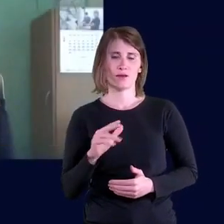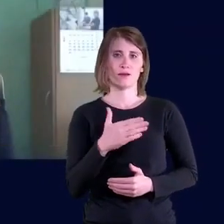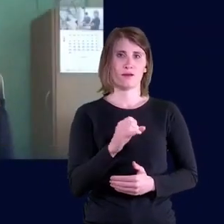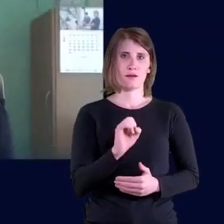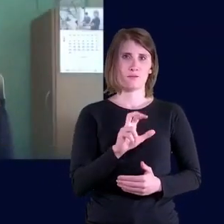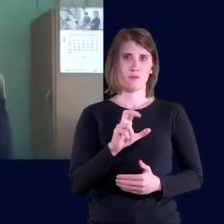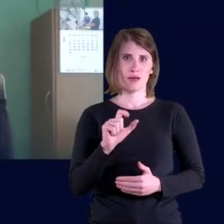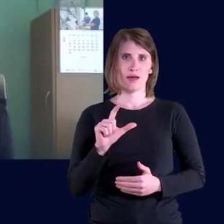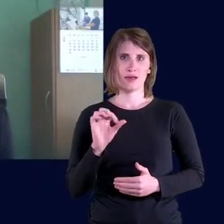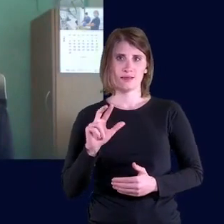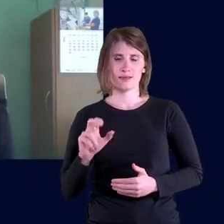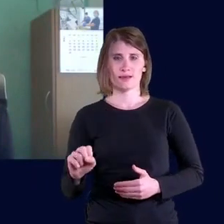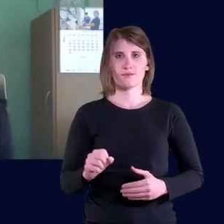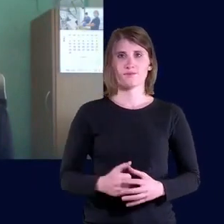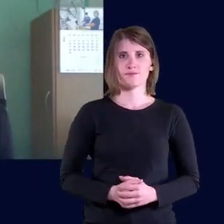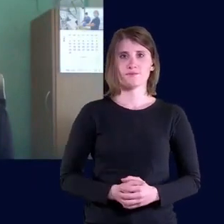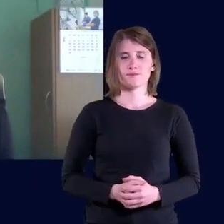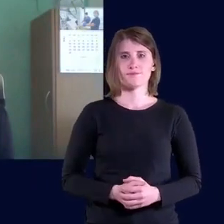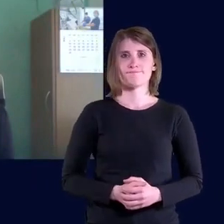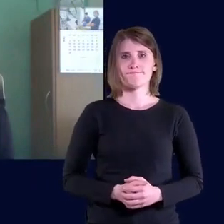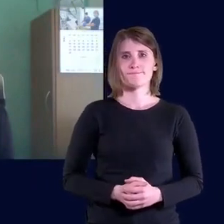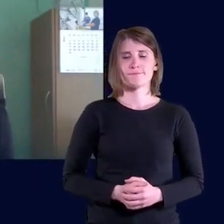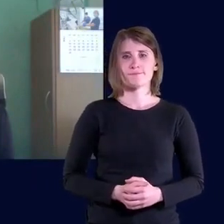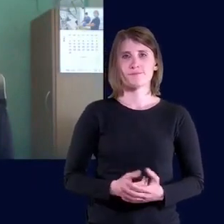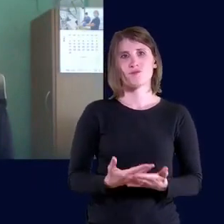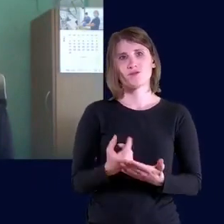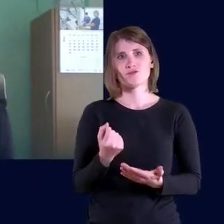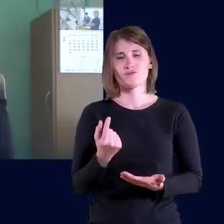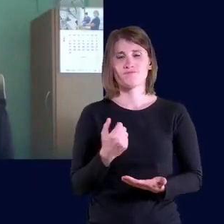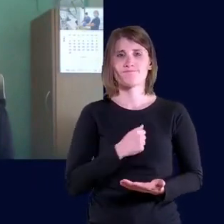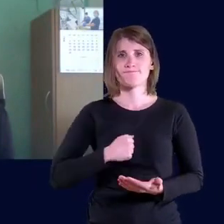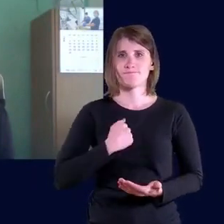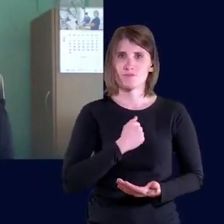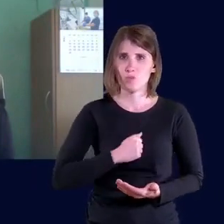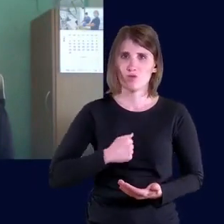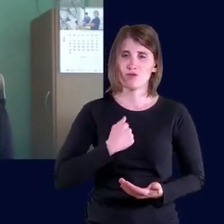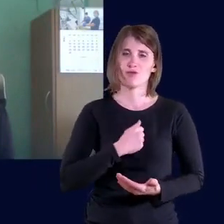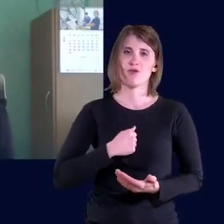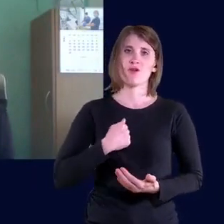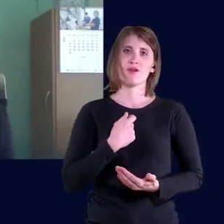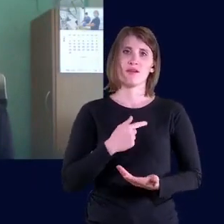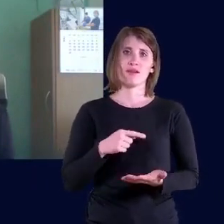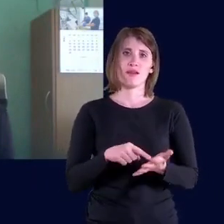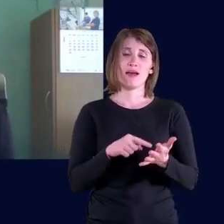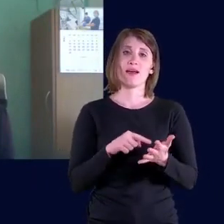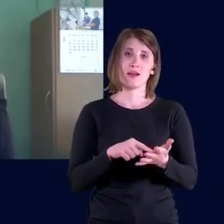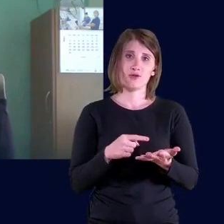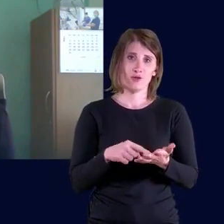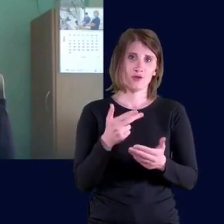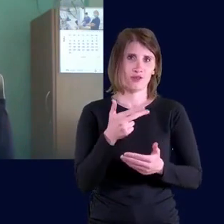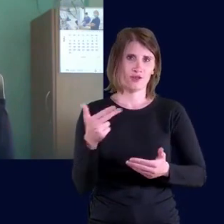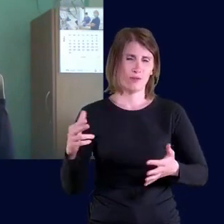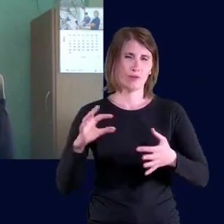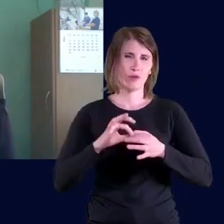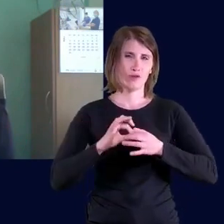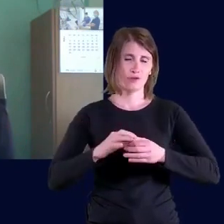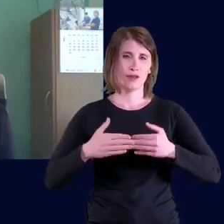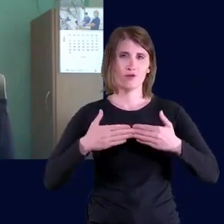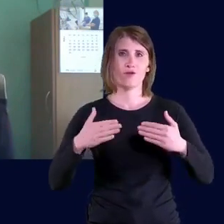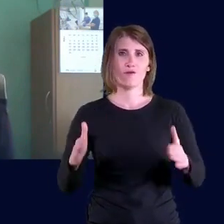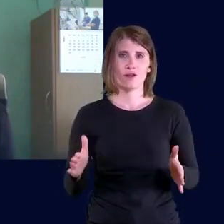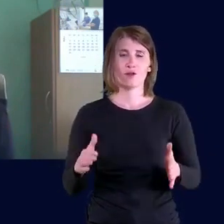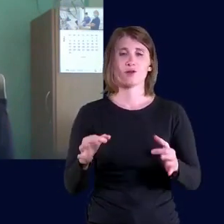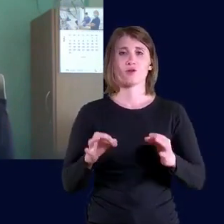a więc może niezbyt optymistycznym akcentem ale jednak tym akcentem związanym z otwartością Kończymy